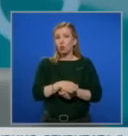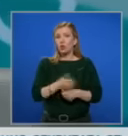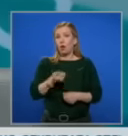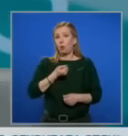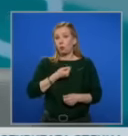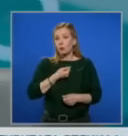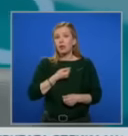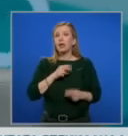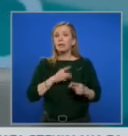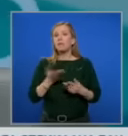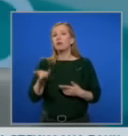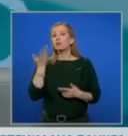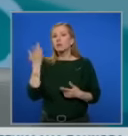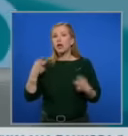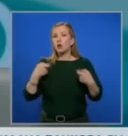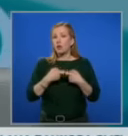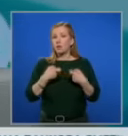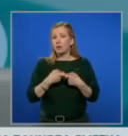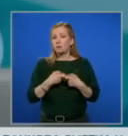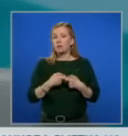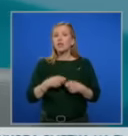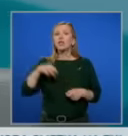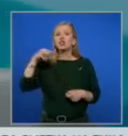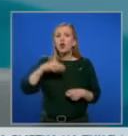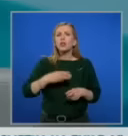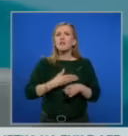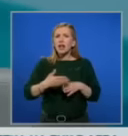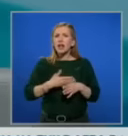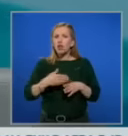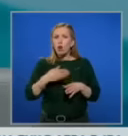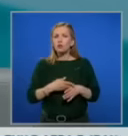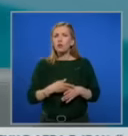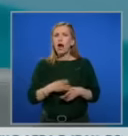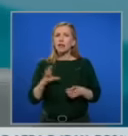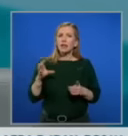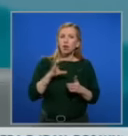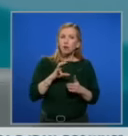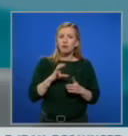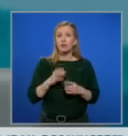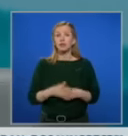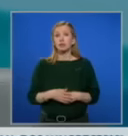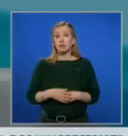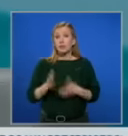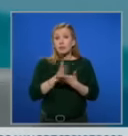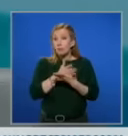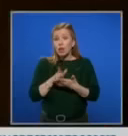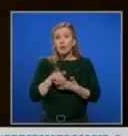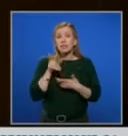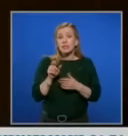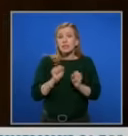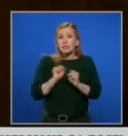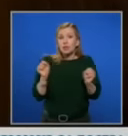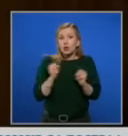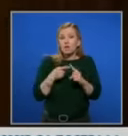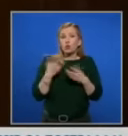на убития. Твърдят още, че Тонев редовно атакувал майката на Иван, Слава Иванова. И че се страхуват от него, защото ги заплашвал, че ще ги